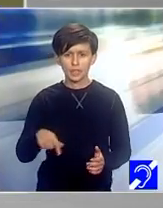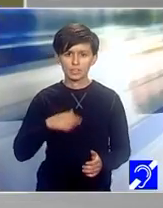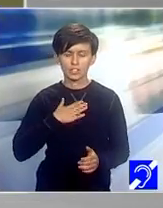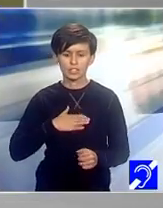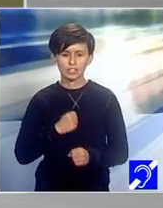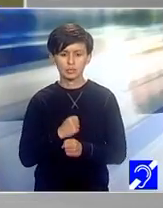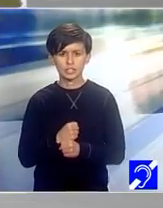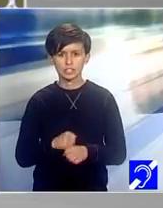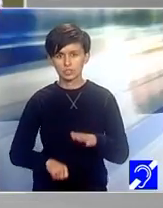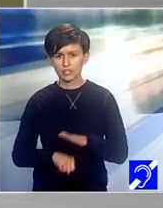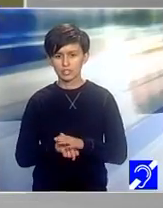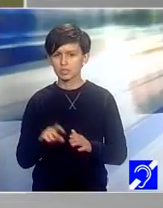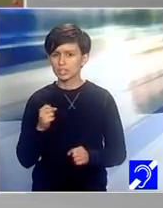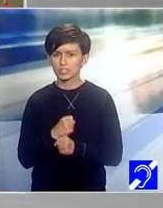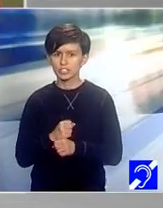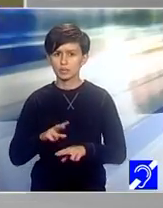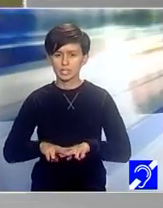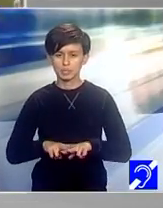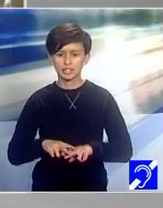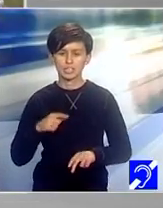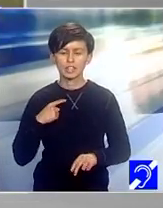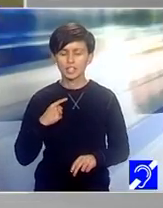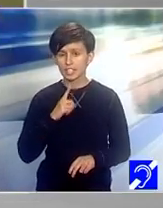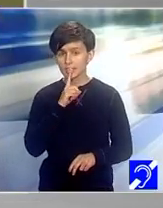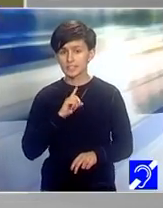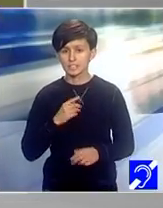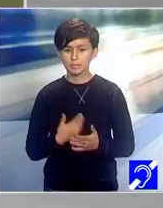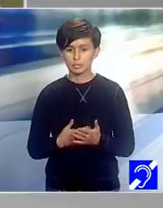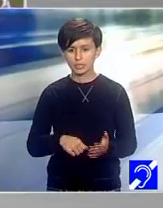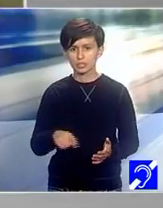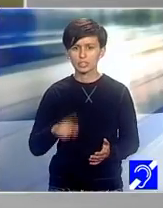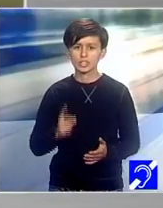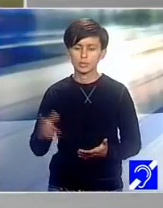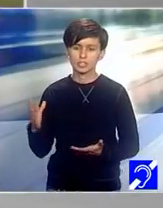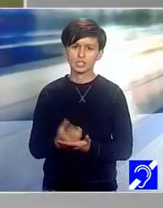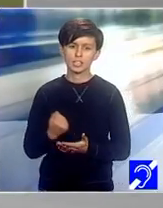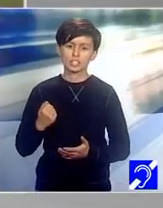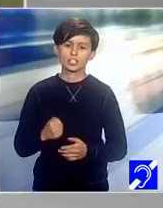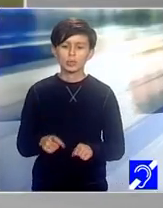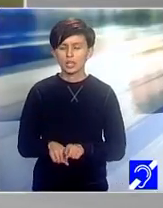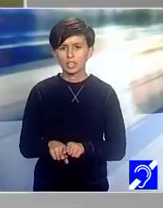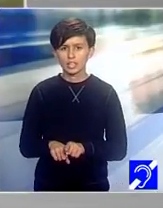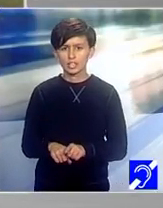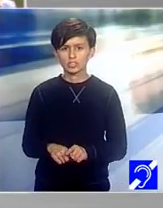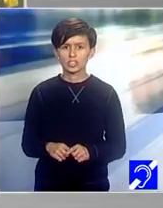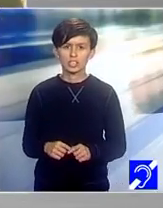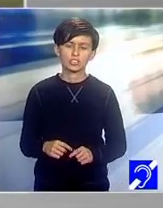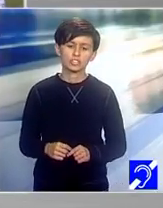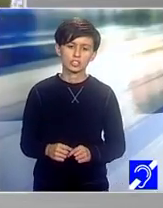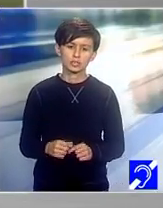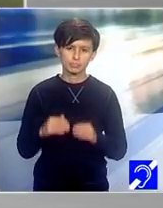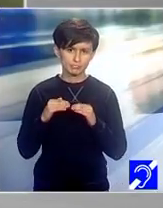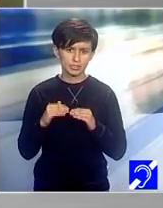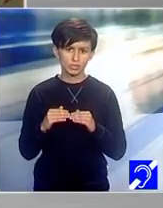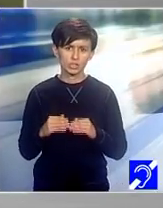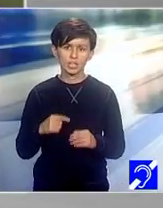și să nu facem matematică. Este simplu pentru noi. Noi trebuie să câștigăm la același scor cu care câștigă și Rusia. Și atunci suntem